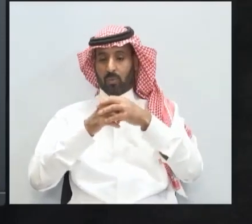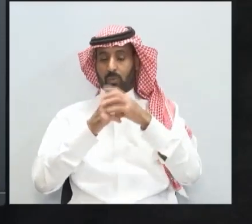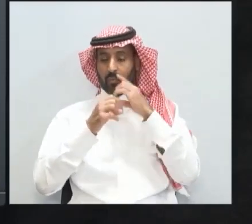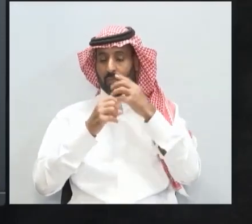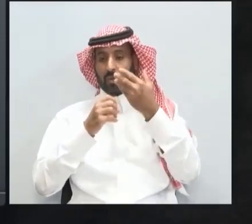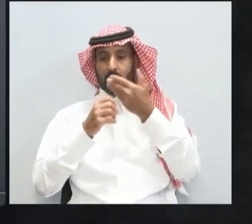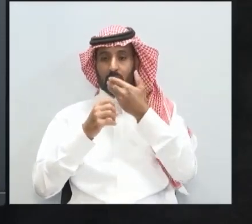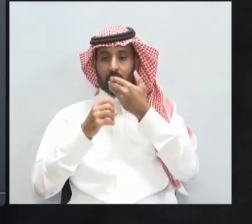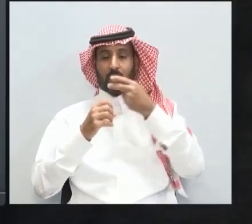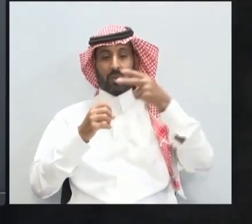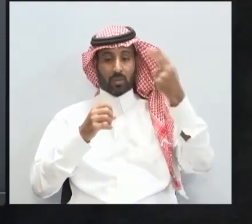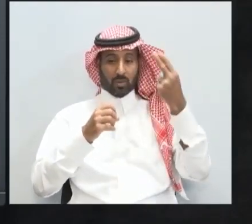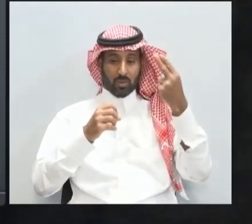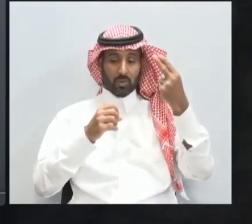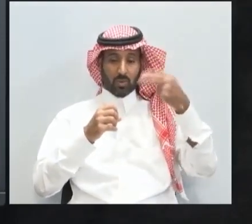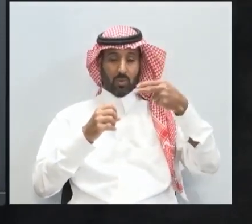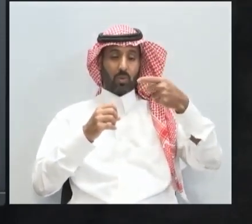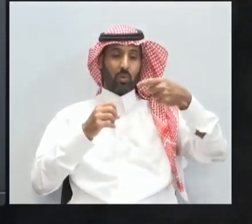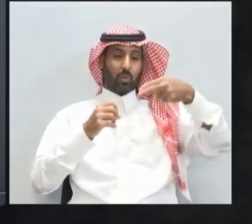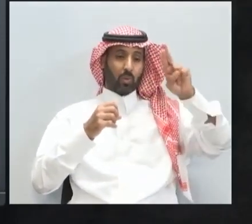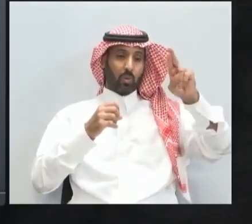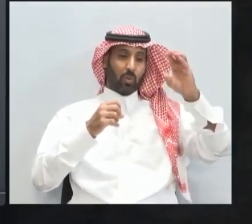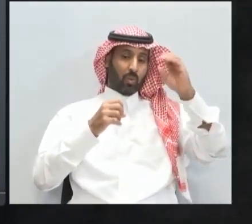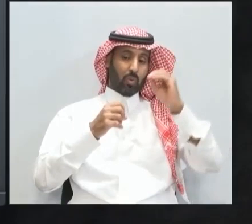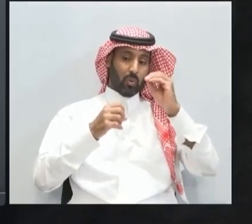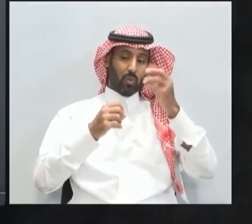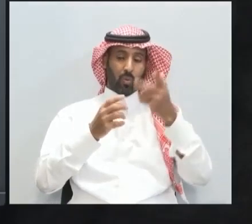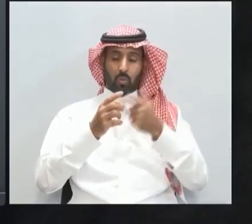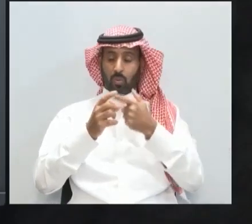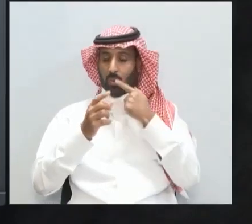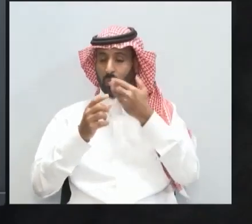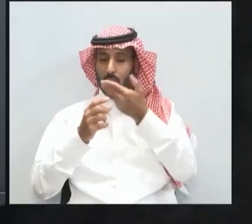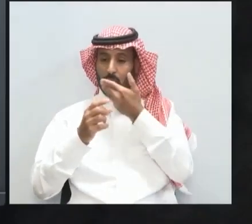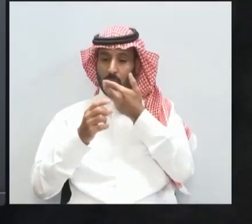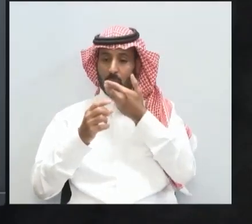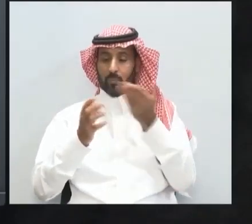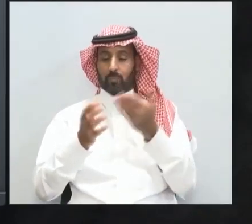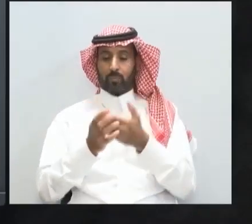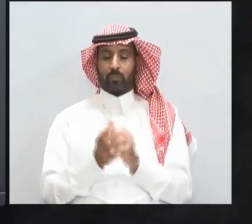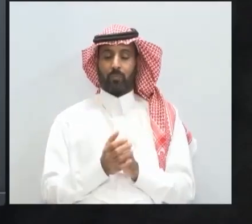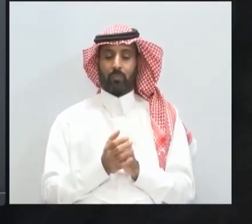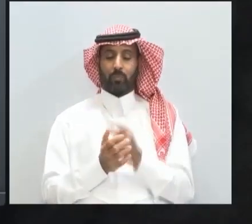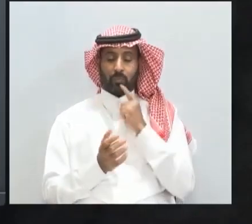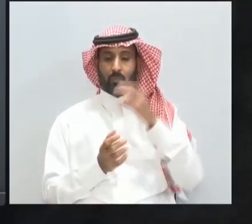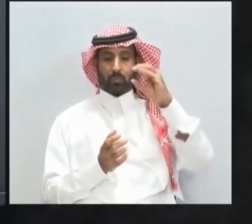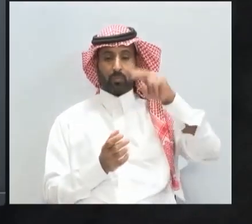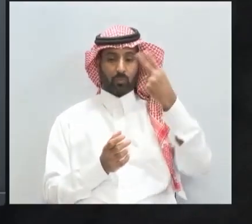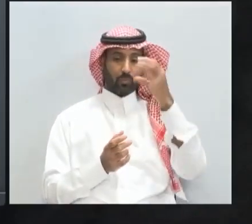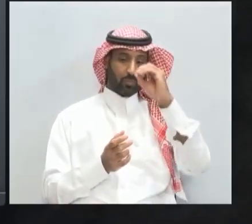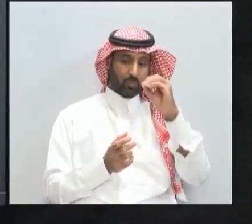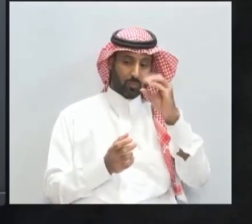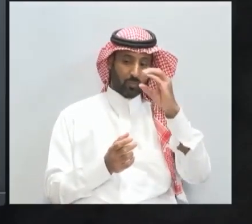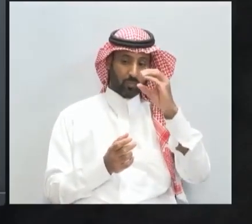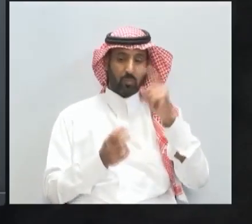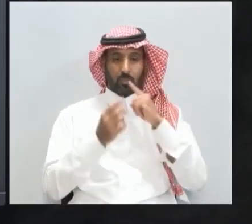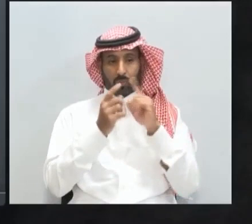الماء دعونا نتذكر نواتج التنفس الخلوي سكر مع اكسجين اول ناتج ظهر لدينا ثاني اكسيد الكربون شاهدنا ثاني اكسيد الكربون